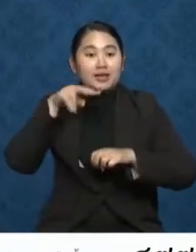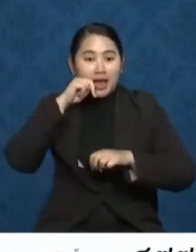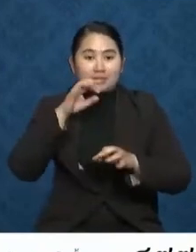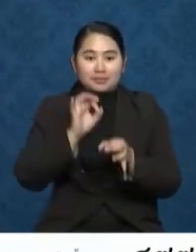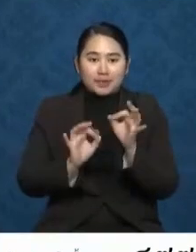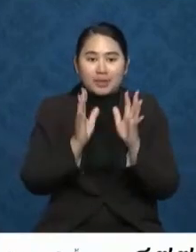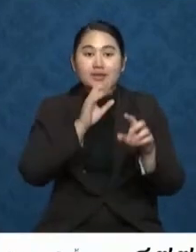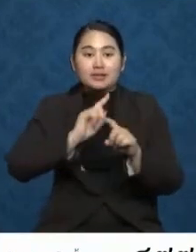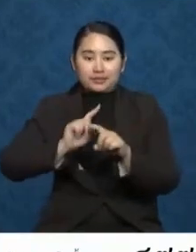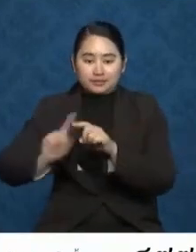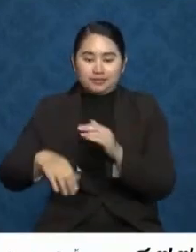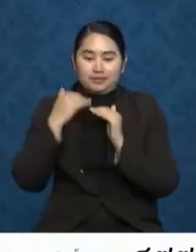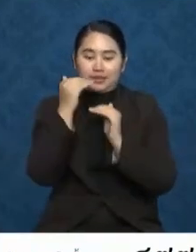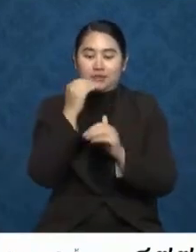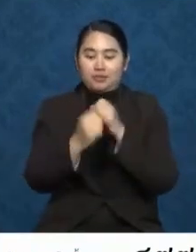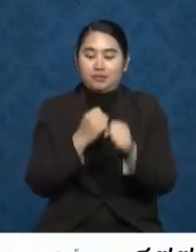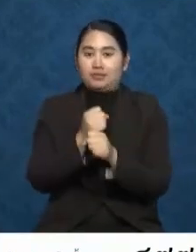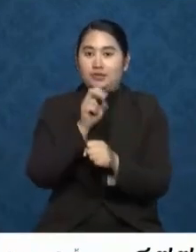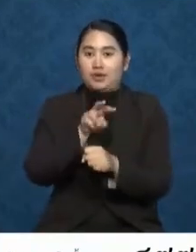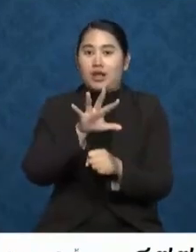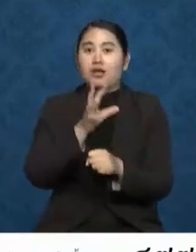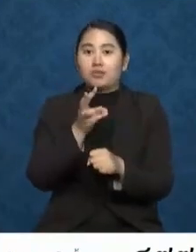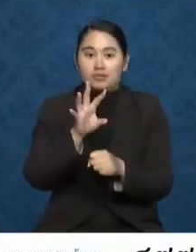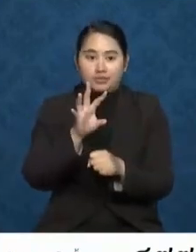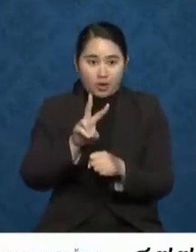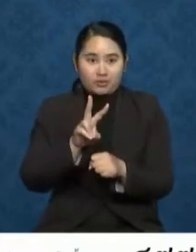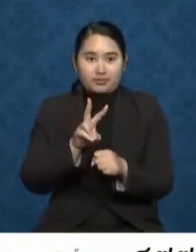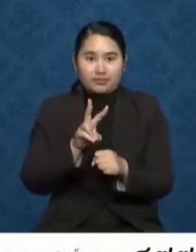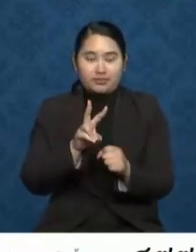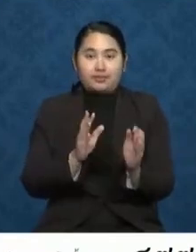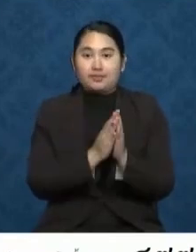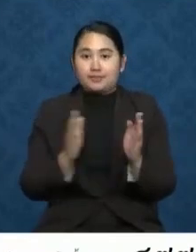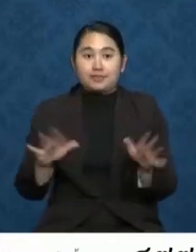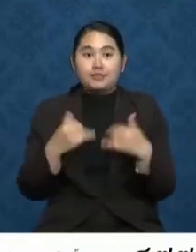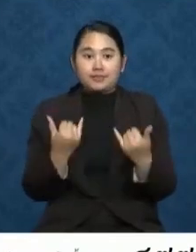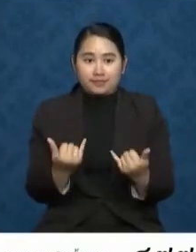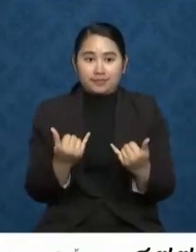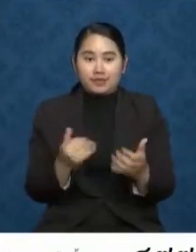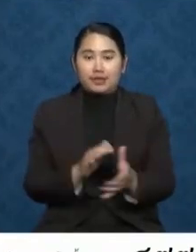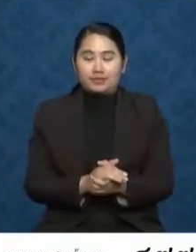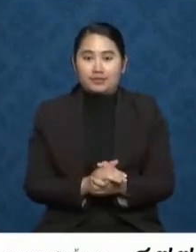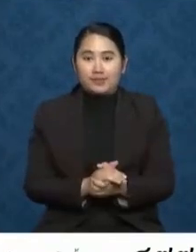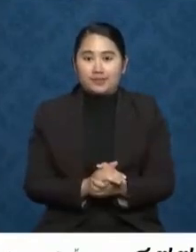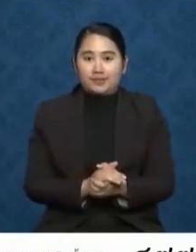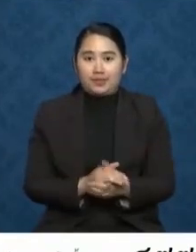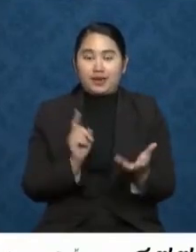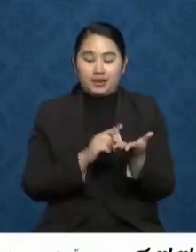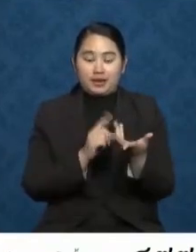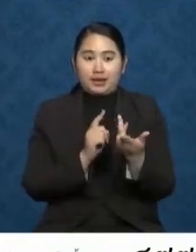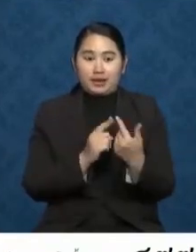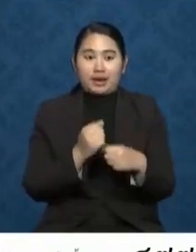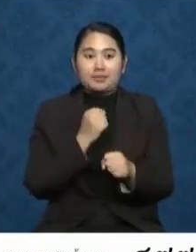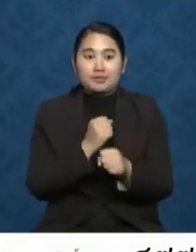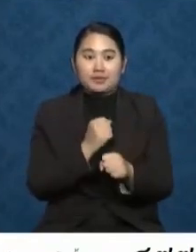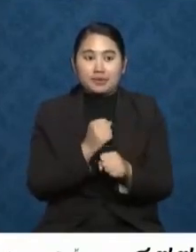การกำหนดแผนงานนี้ขึ้นมาตั้งแต่ปีงบประมาณ2562จนกระทั่งปัจจุบันหากนักนับรวมร่างพระราชบัญ